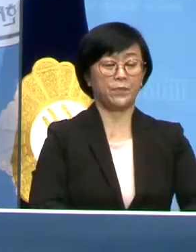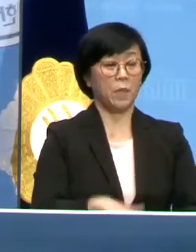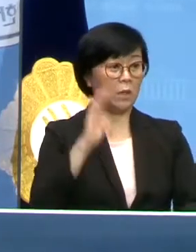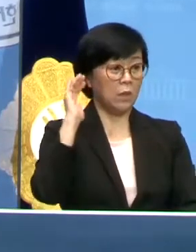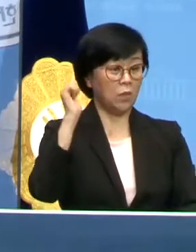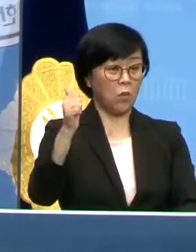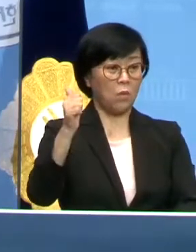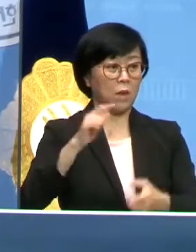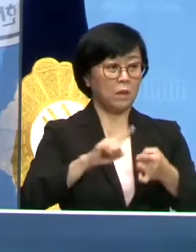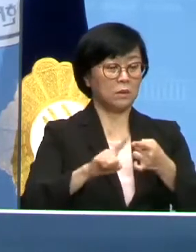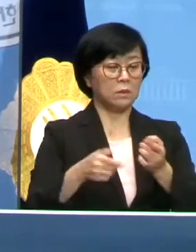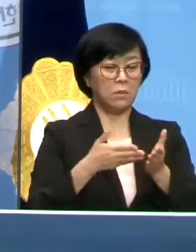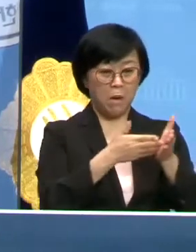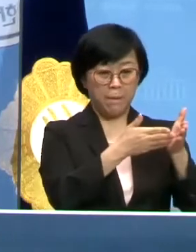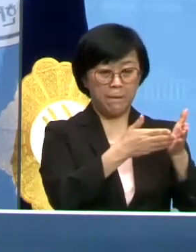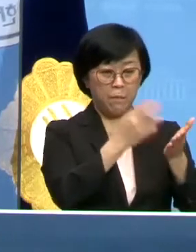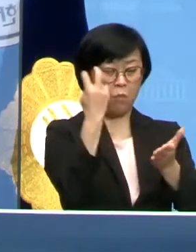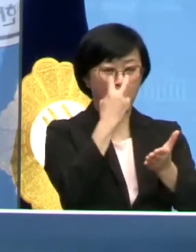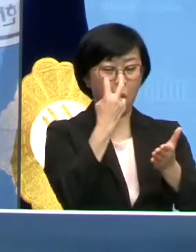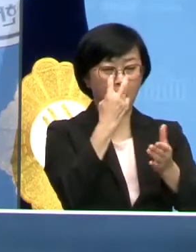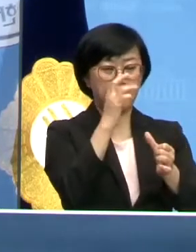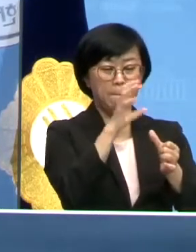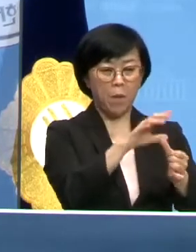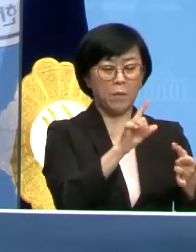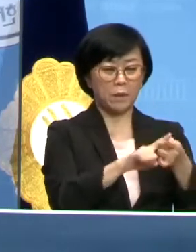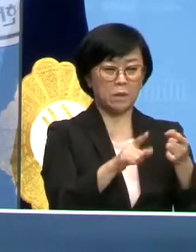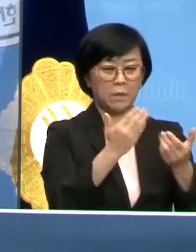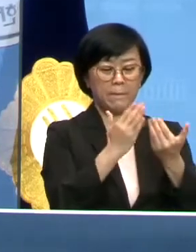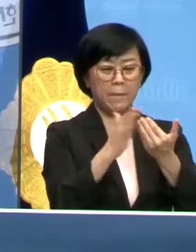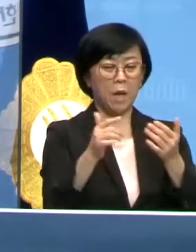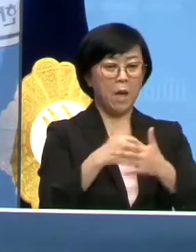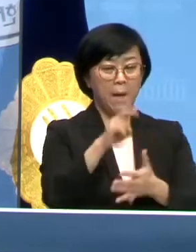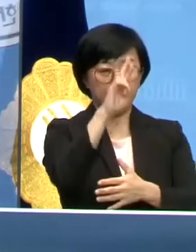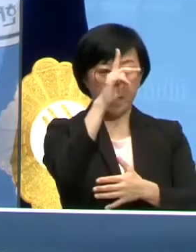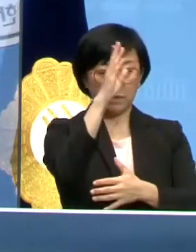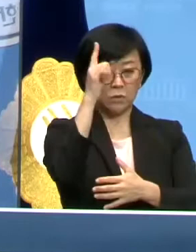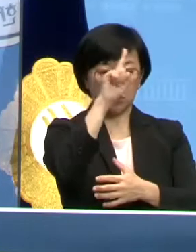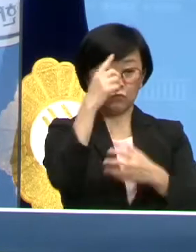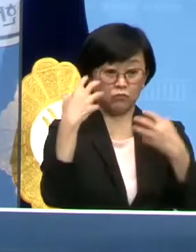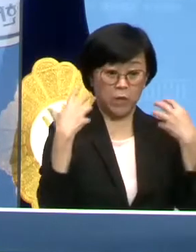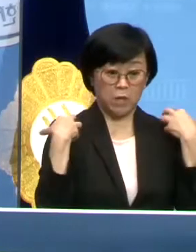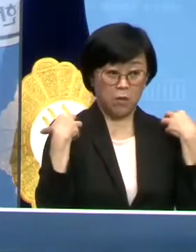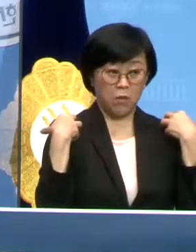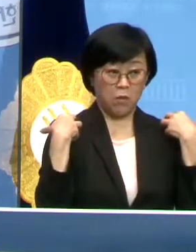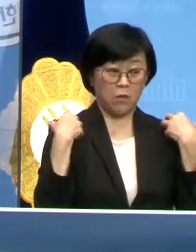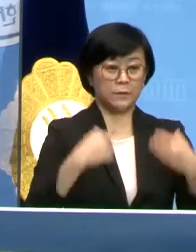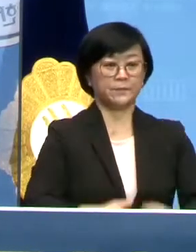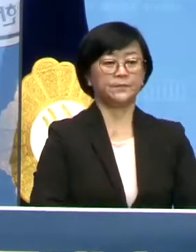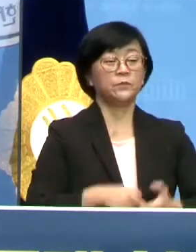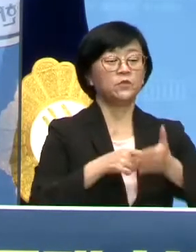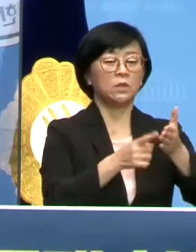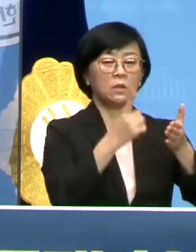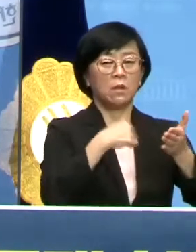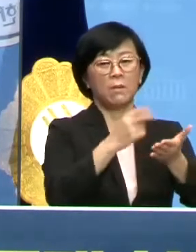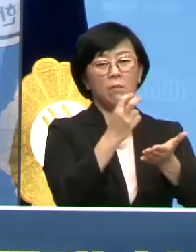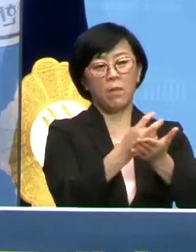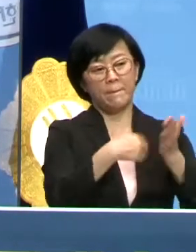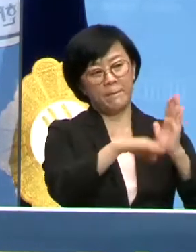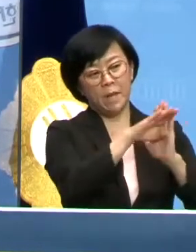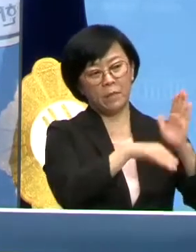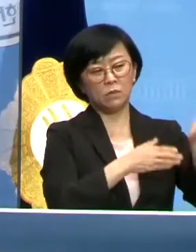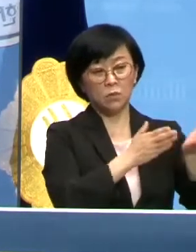대통령마저 요청한 이 보호법을 외면하고 박근혜 정부에서 추진했던 법안을